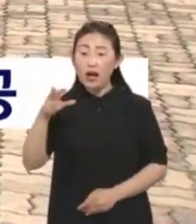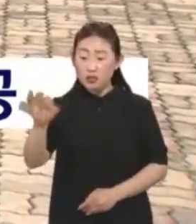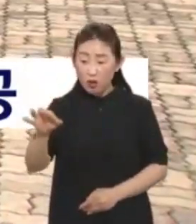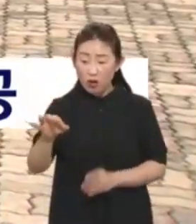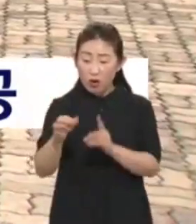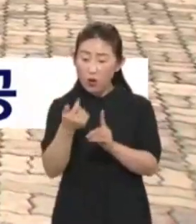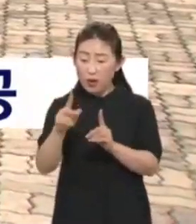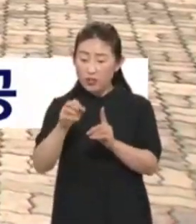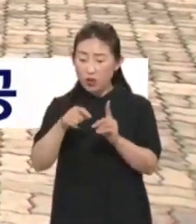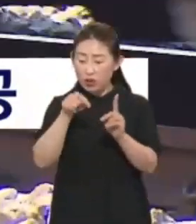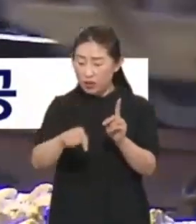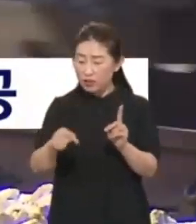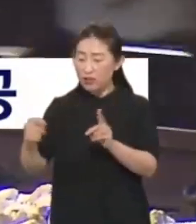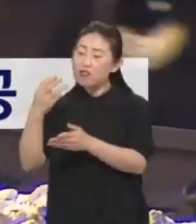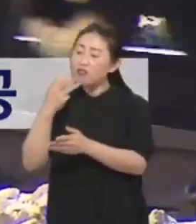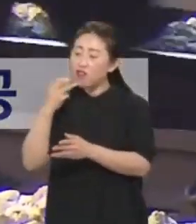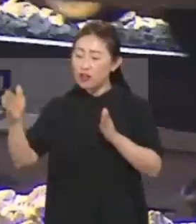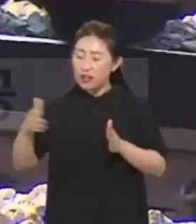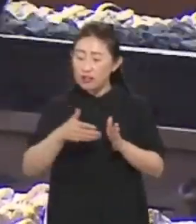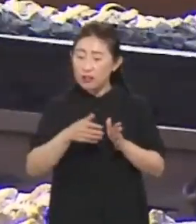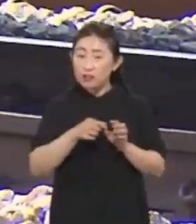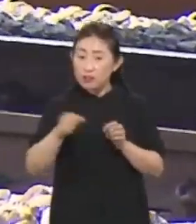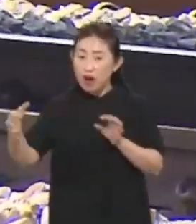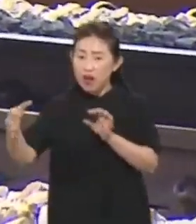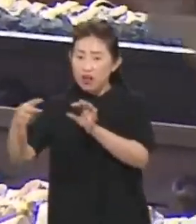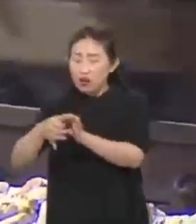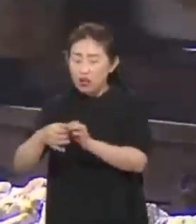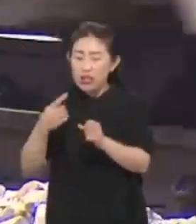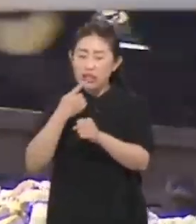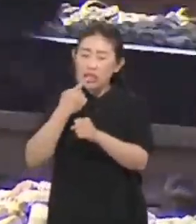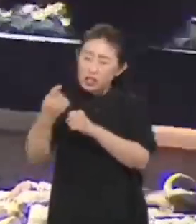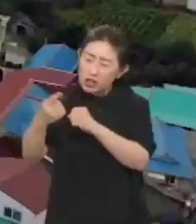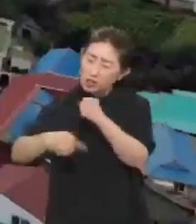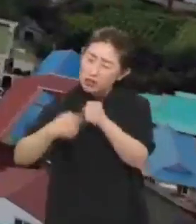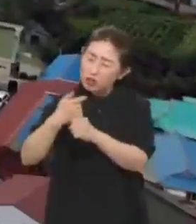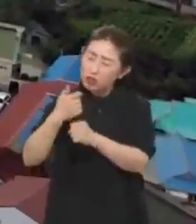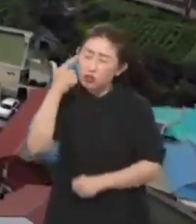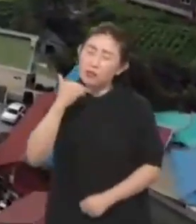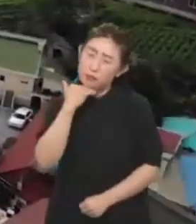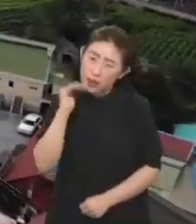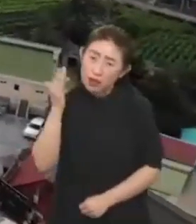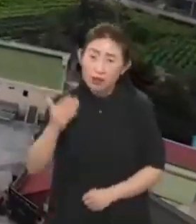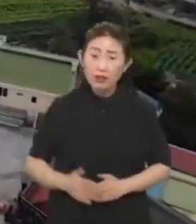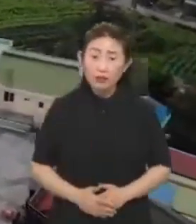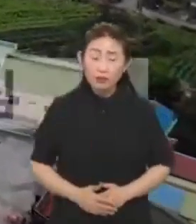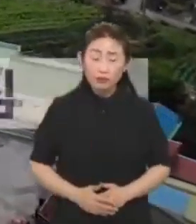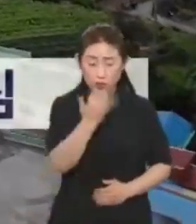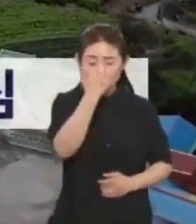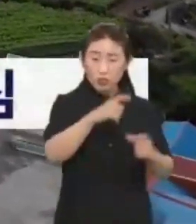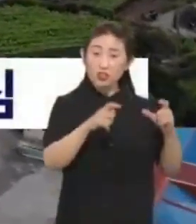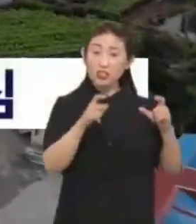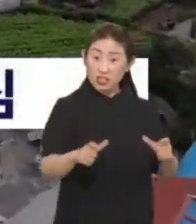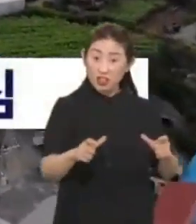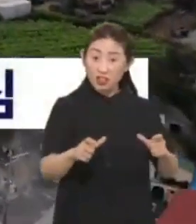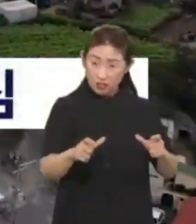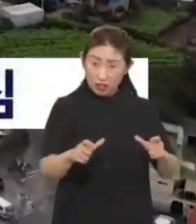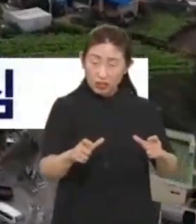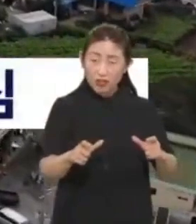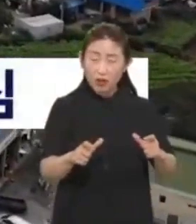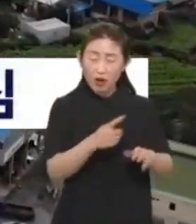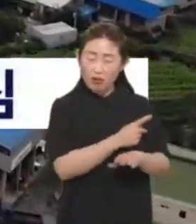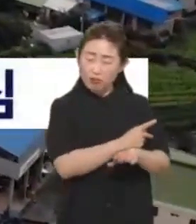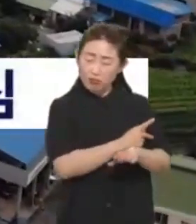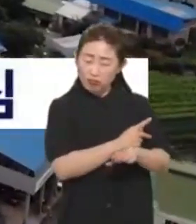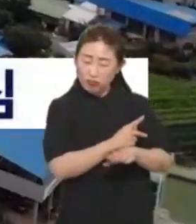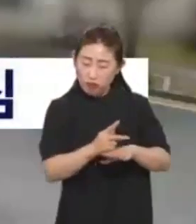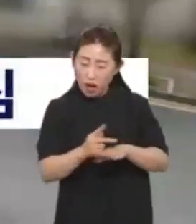노선인 신안산선이 1년 6개월 뒤에나 완공되기 때문입니다. 즉 충청권 주민들이 허허벌판인 경기